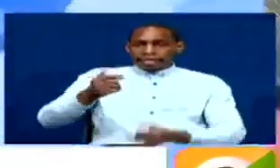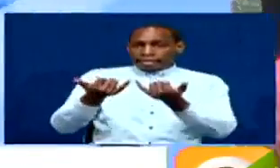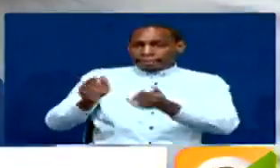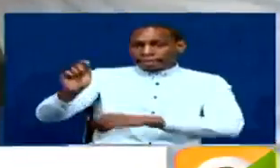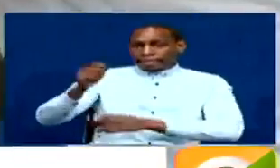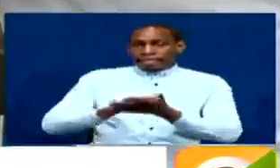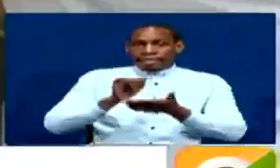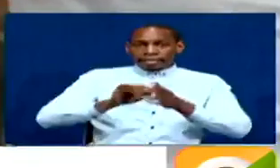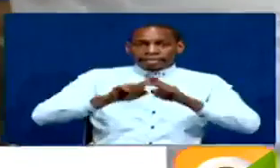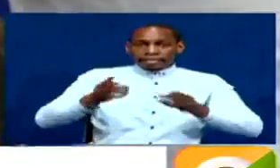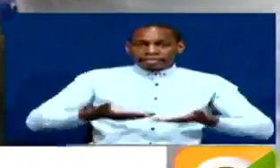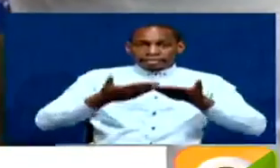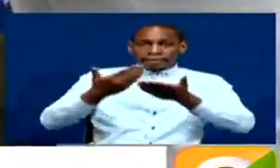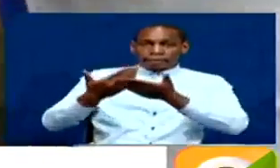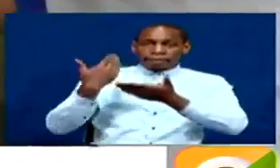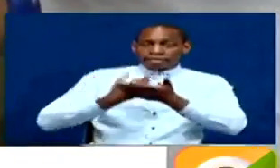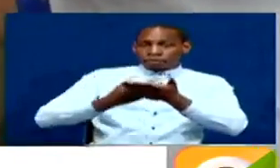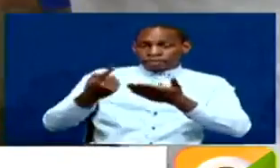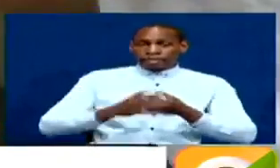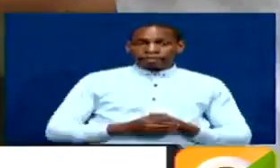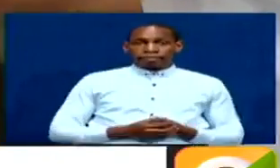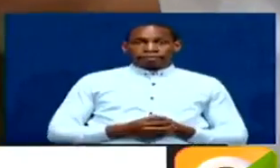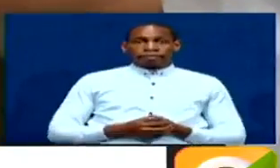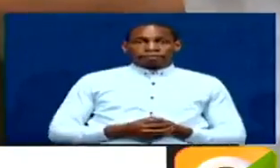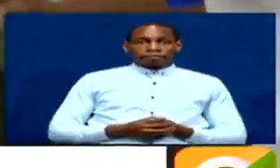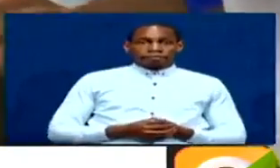nchini, ambayo ilianza kutolewa wiki iliyopita.